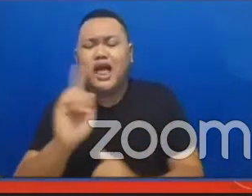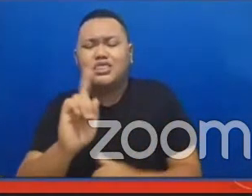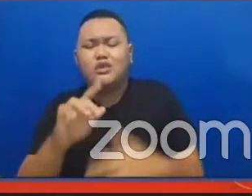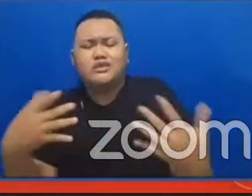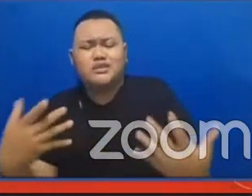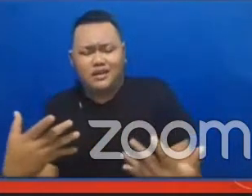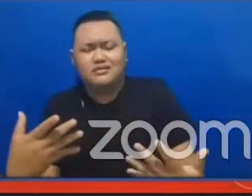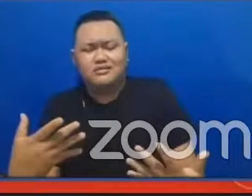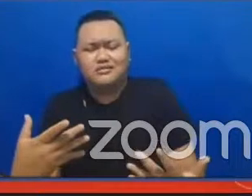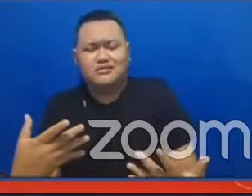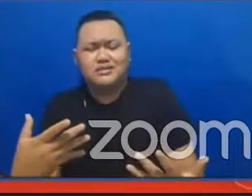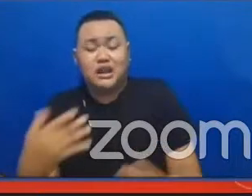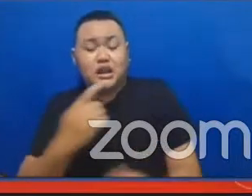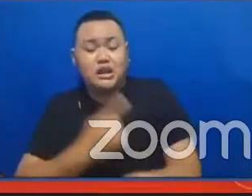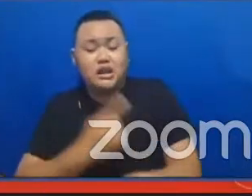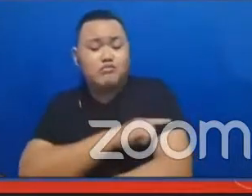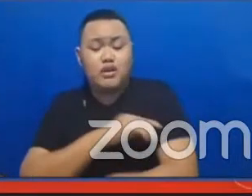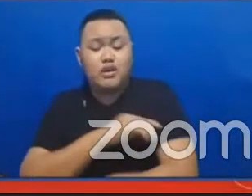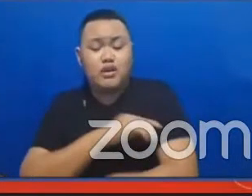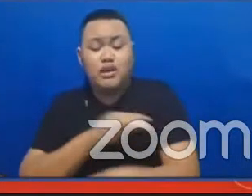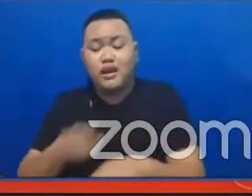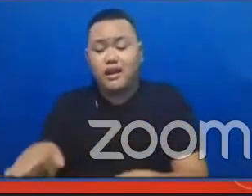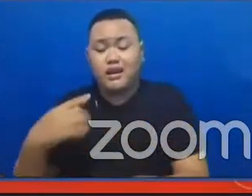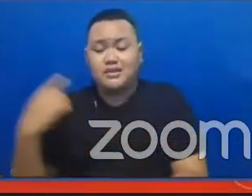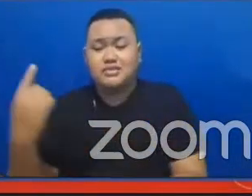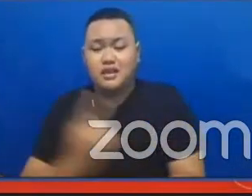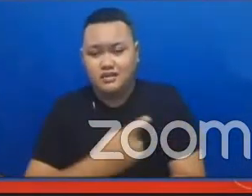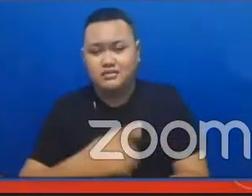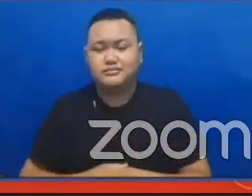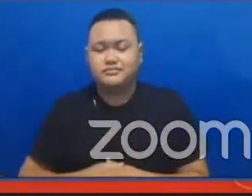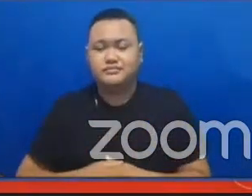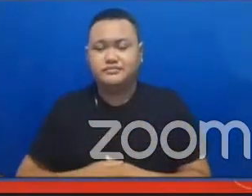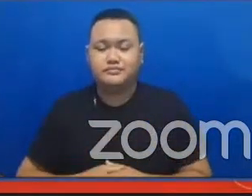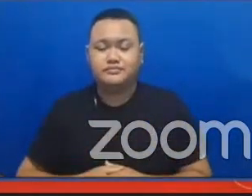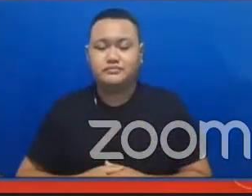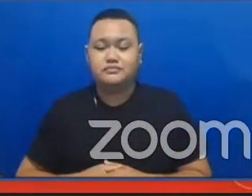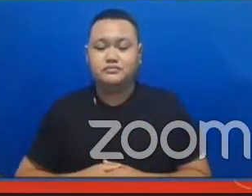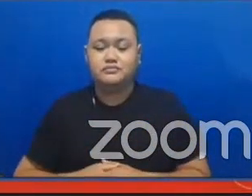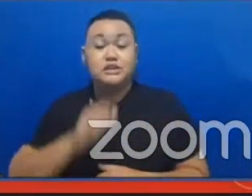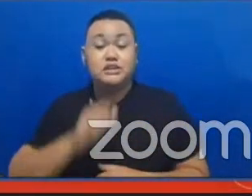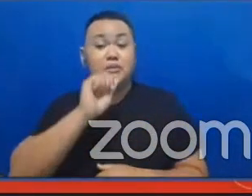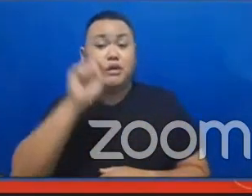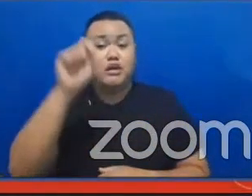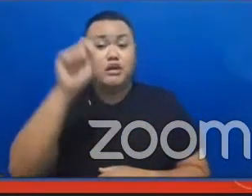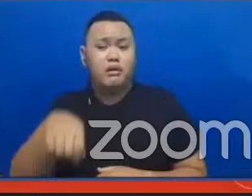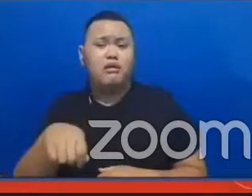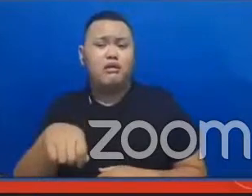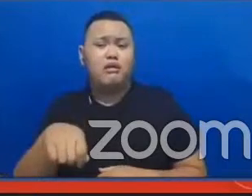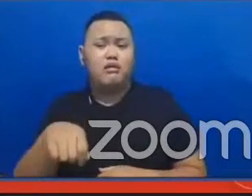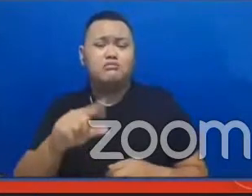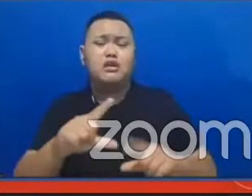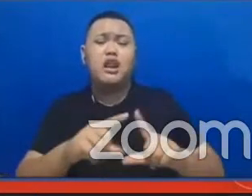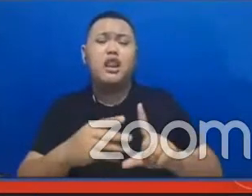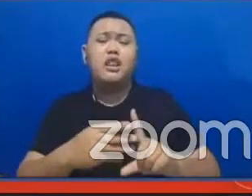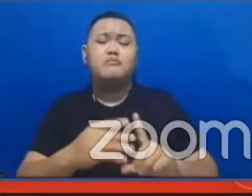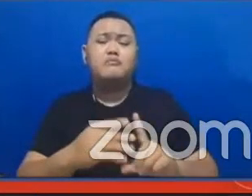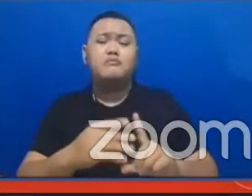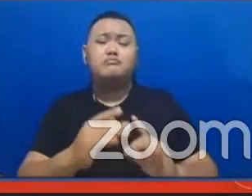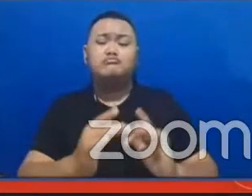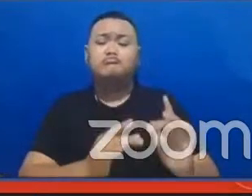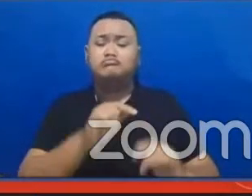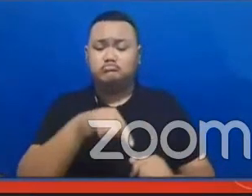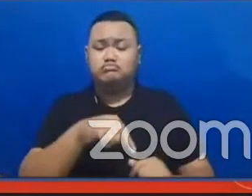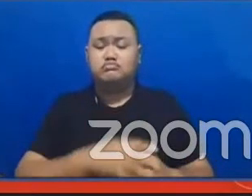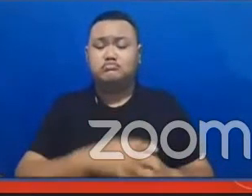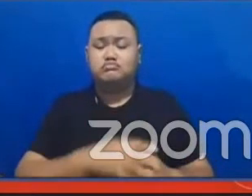siapa saja yang menggunakan virtual lab tersebut? Kemudian sejauh mana siswa melakukan virtual lab tersebut?